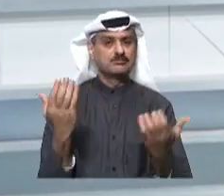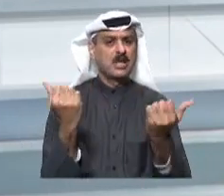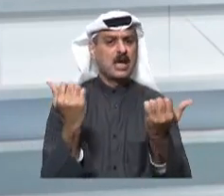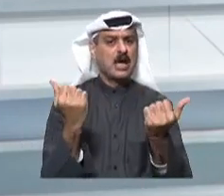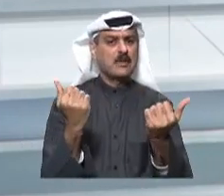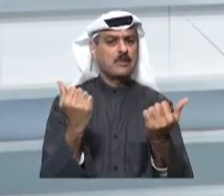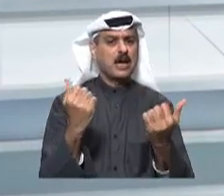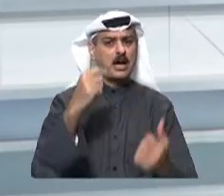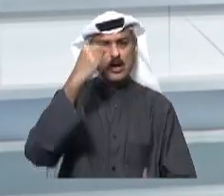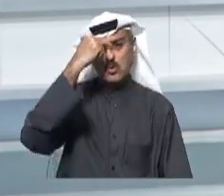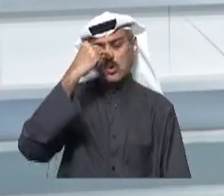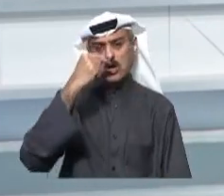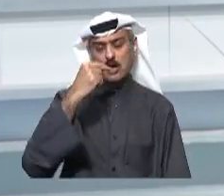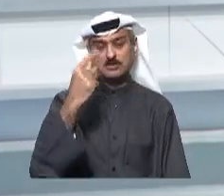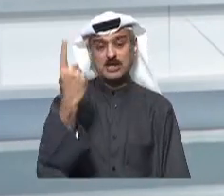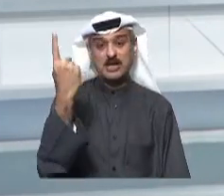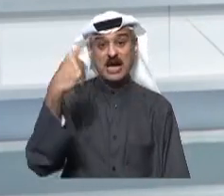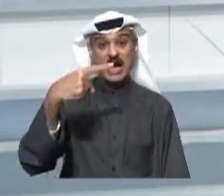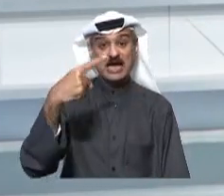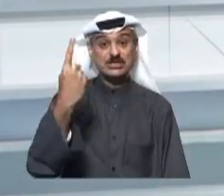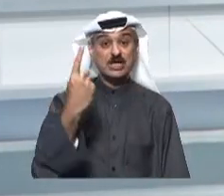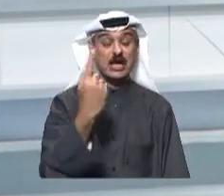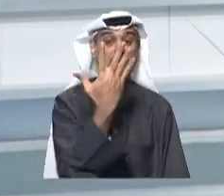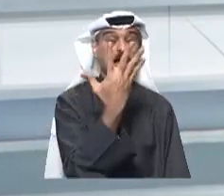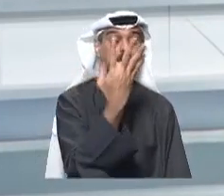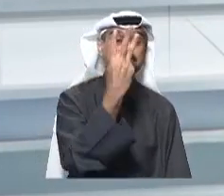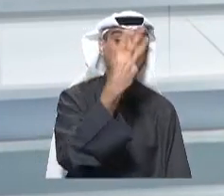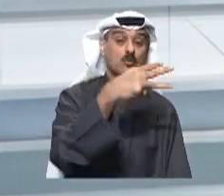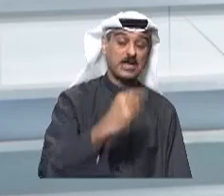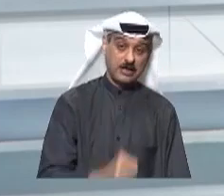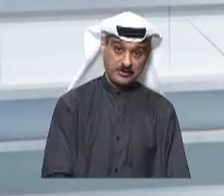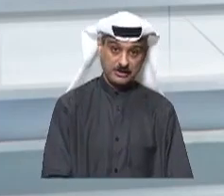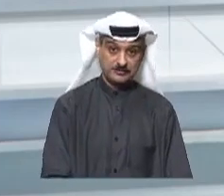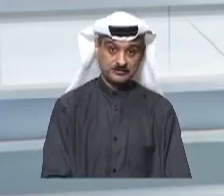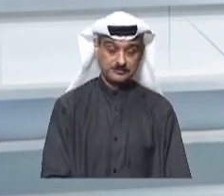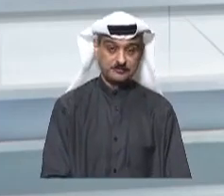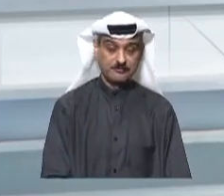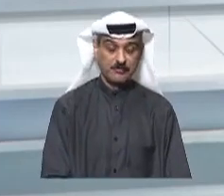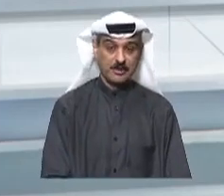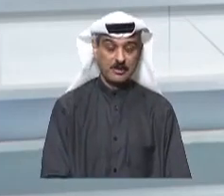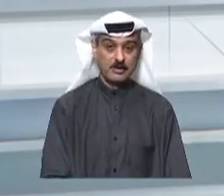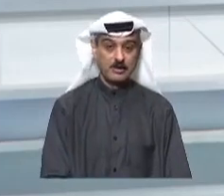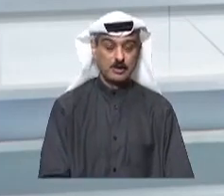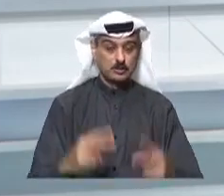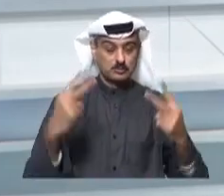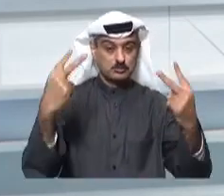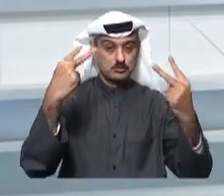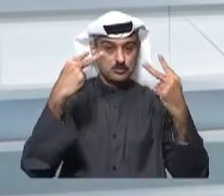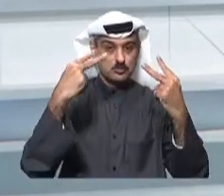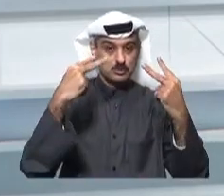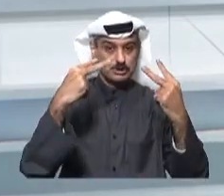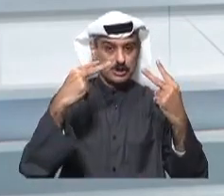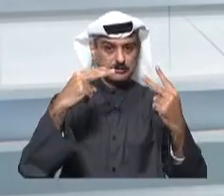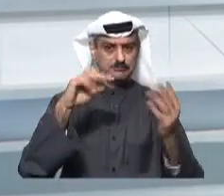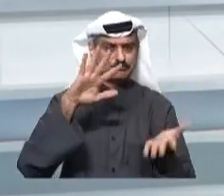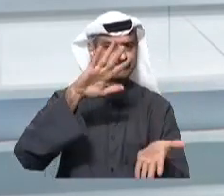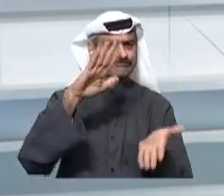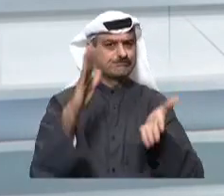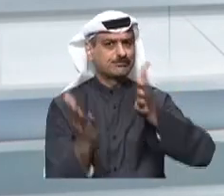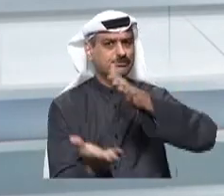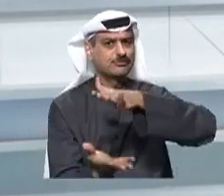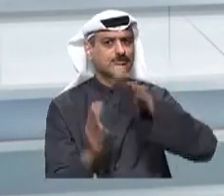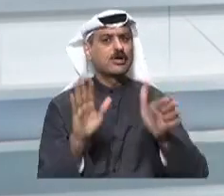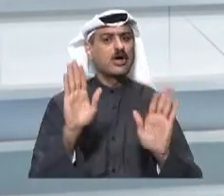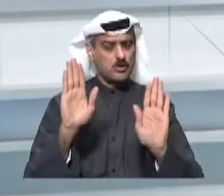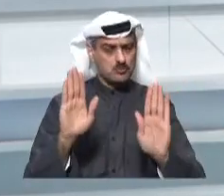إلى 35، وفي يوم الخميس ما بين 8 إلى 30 كيلومتر في الساعة. أعزائي المشاهدين، حالة عدم الاستقرار لا زالت